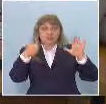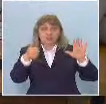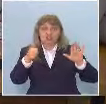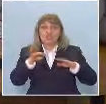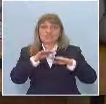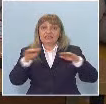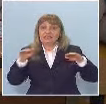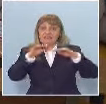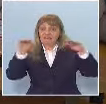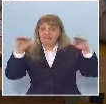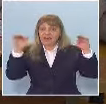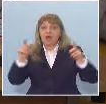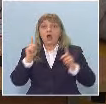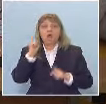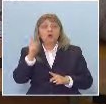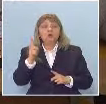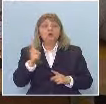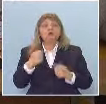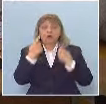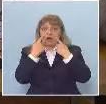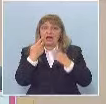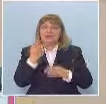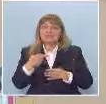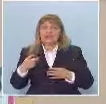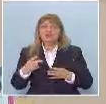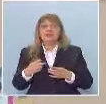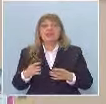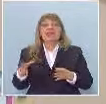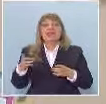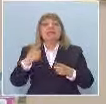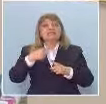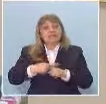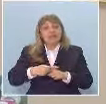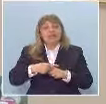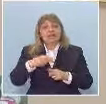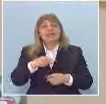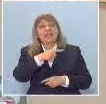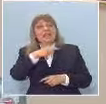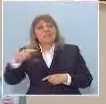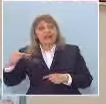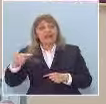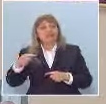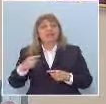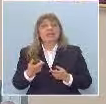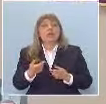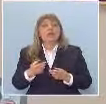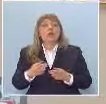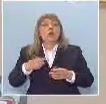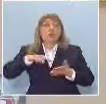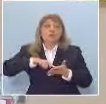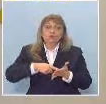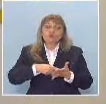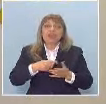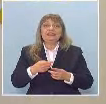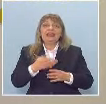нива, които нива разглеждаме събиране, изваждане, умножение, деление, коренуване, дроби, отрицателни числа. Тук